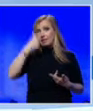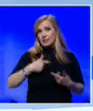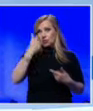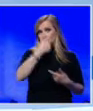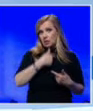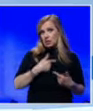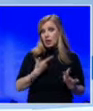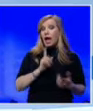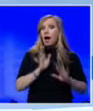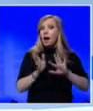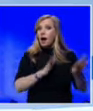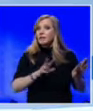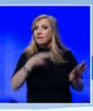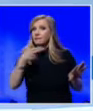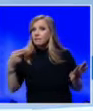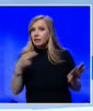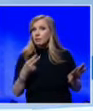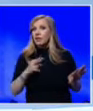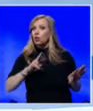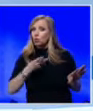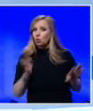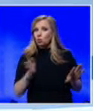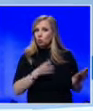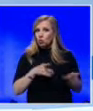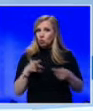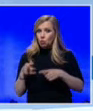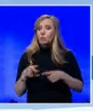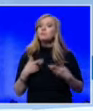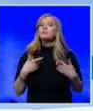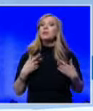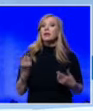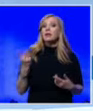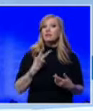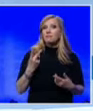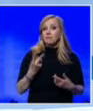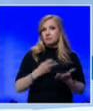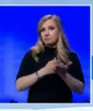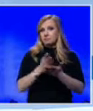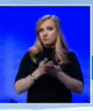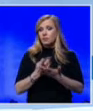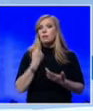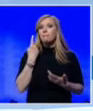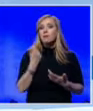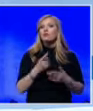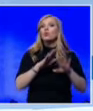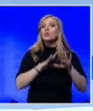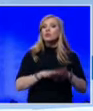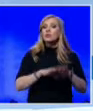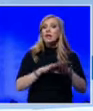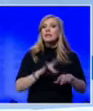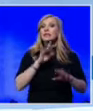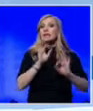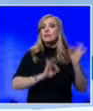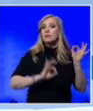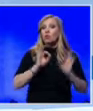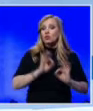обаче предлагаме две ставки за облагане на корпоративната печалба. Едната може да се запази 10%, другата